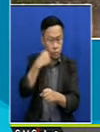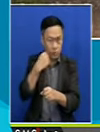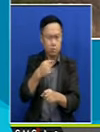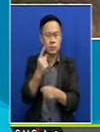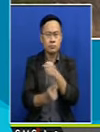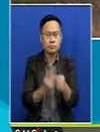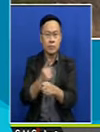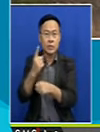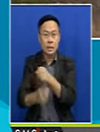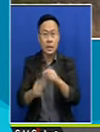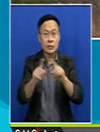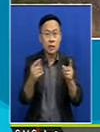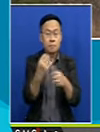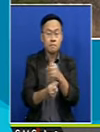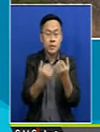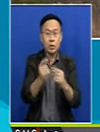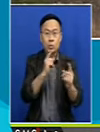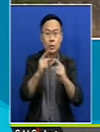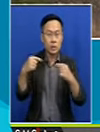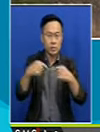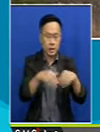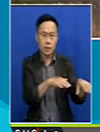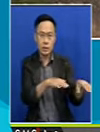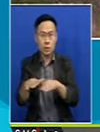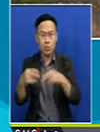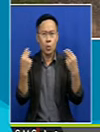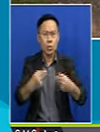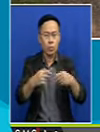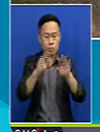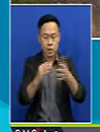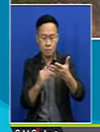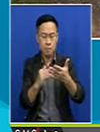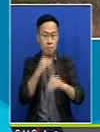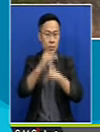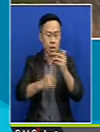ซ้อมจะไปเน้นประเด็นกันเรื่องของการเตรียมตัวรบการยก